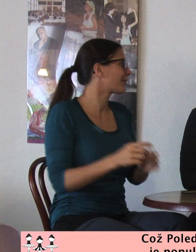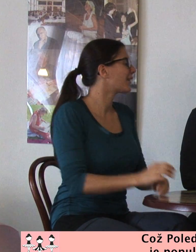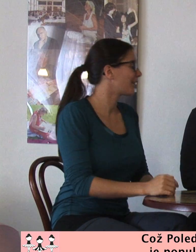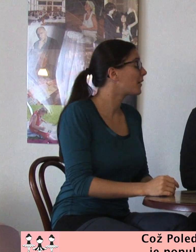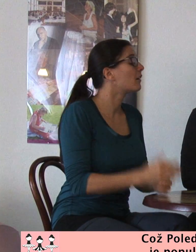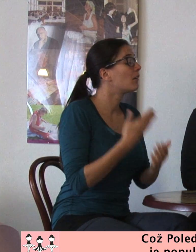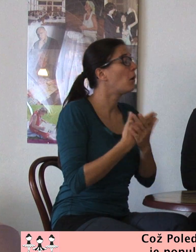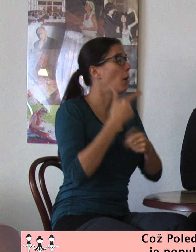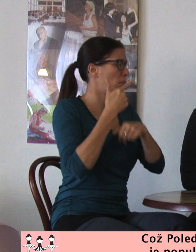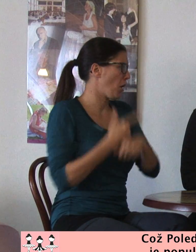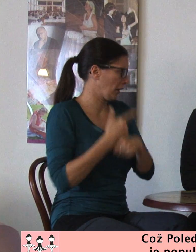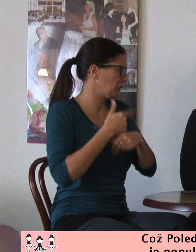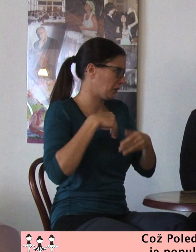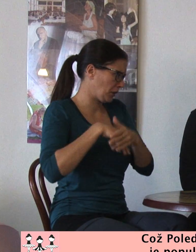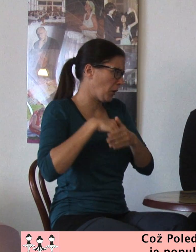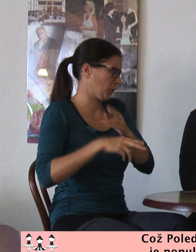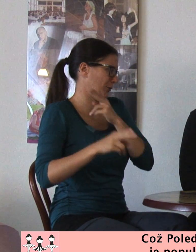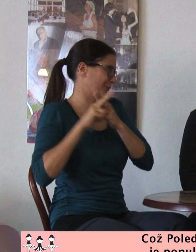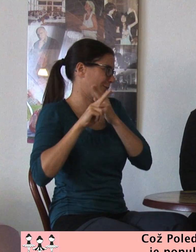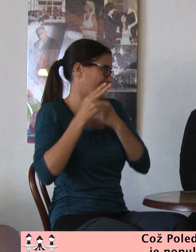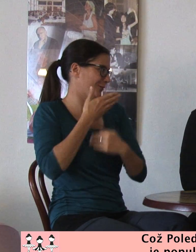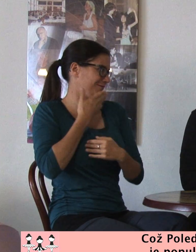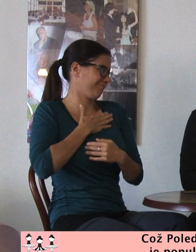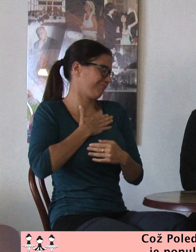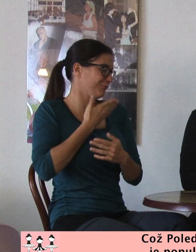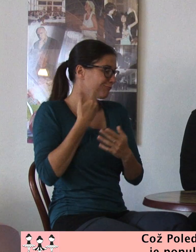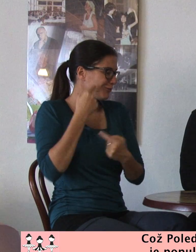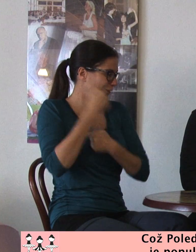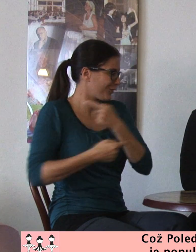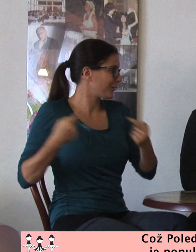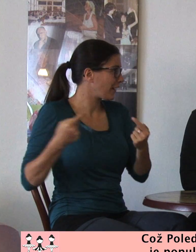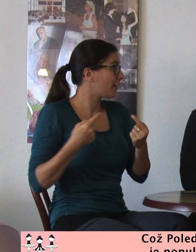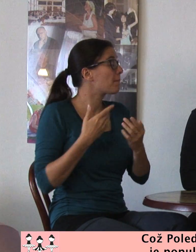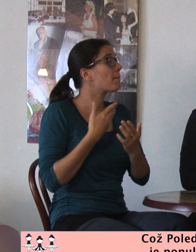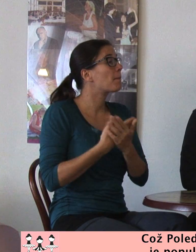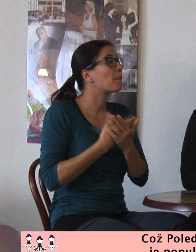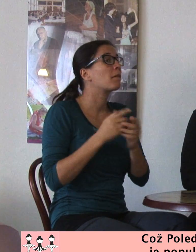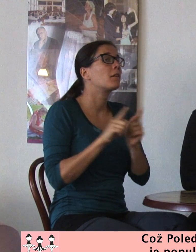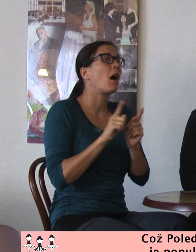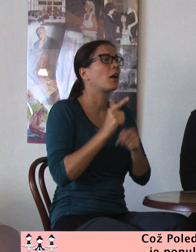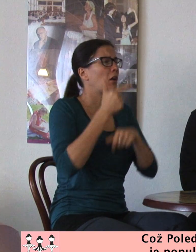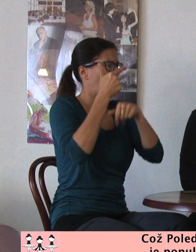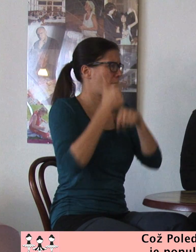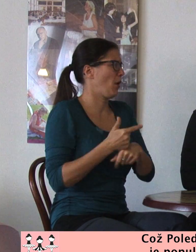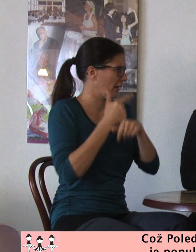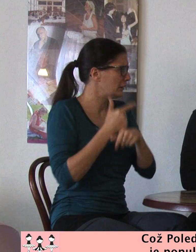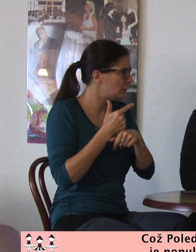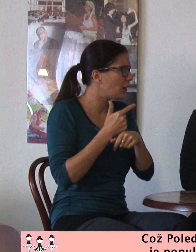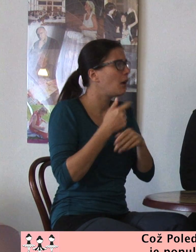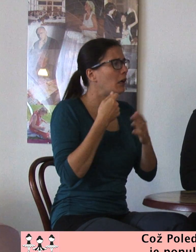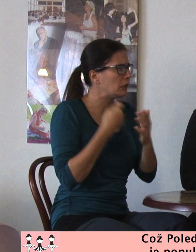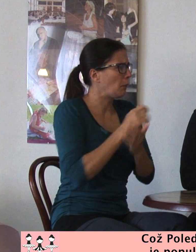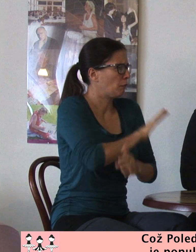Což Polednice je A vlastně Polednice je Populární Literatura, ne klasická